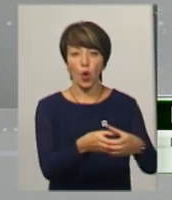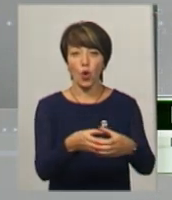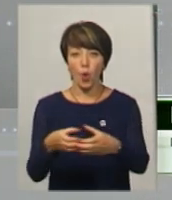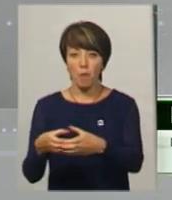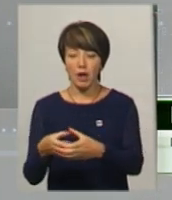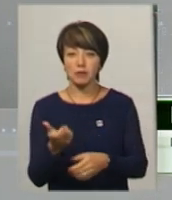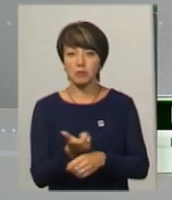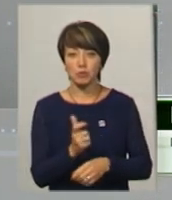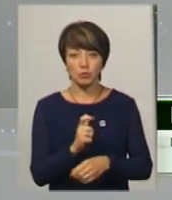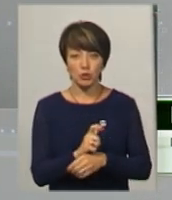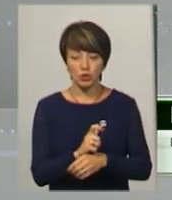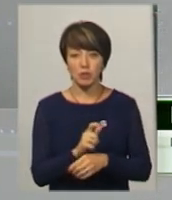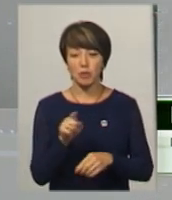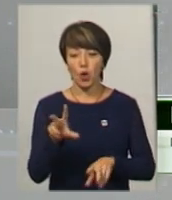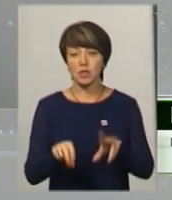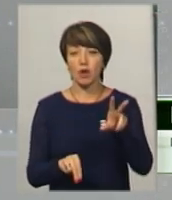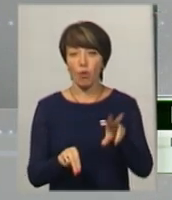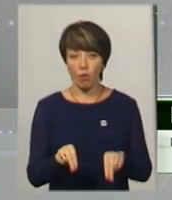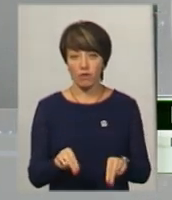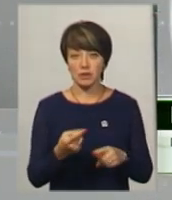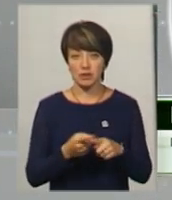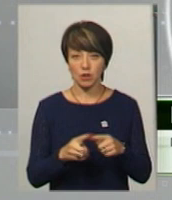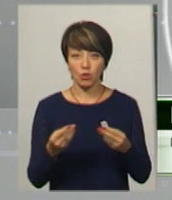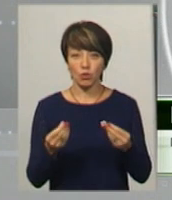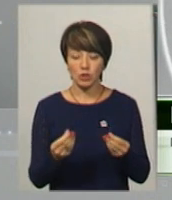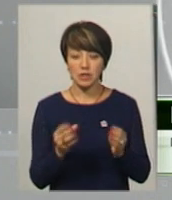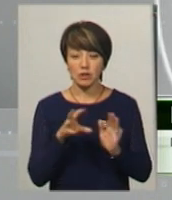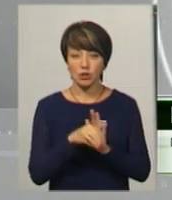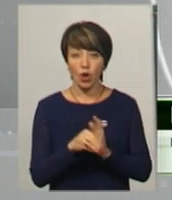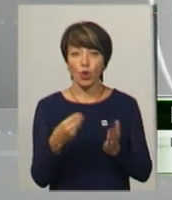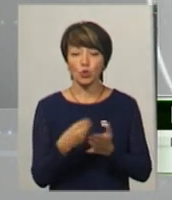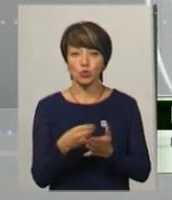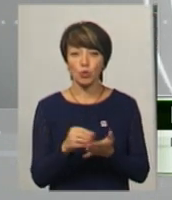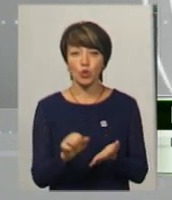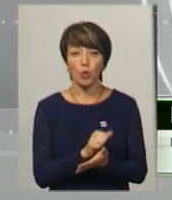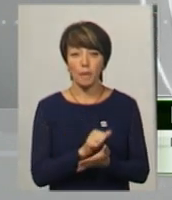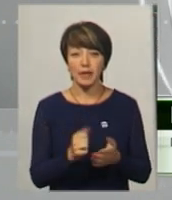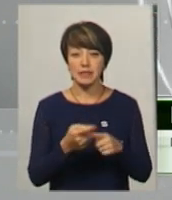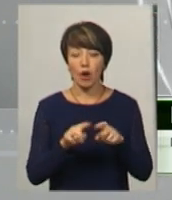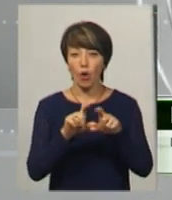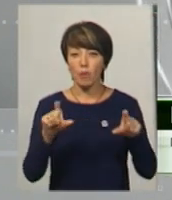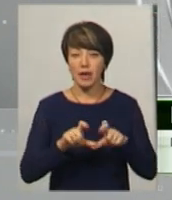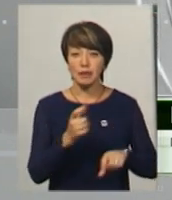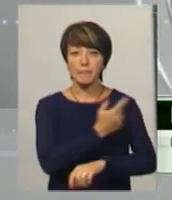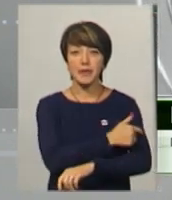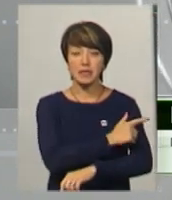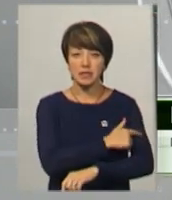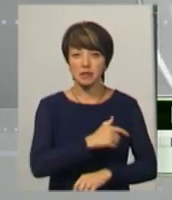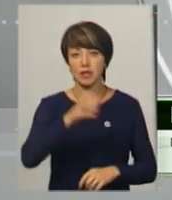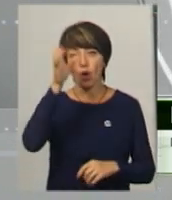тим більше ми на них розраховували, підготовили кошторисну документацію, але це об'єкти медицини,